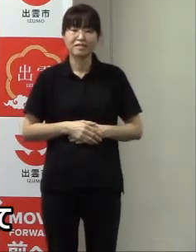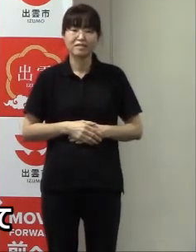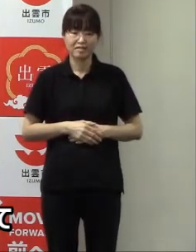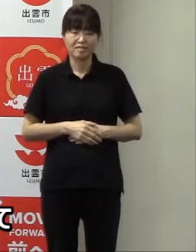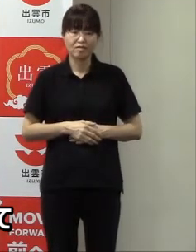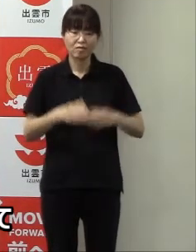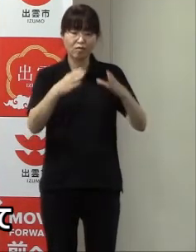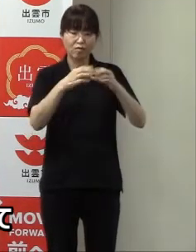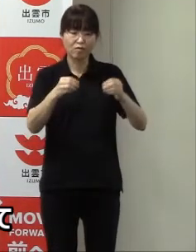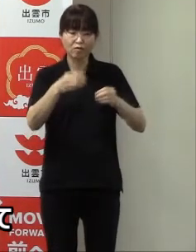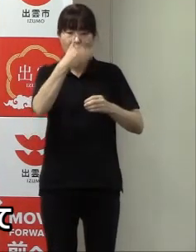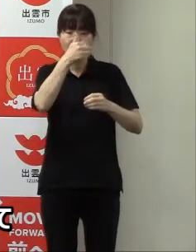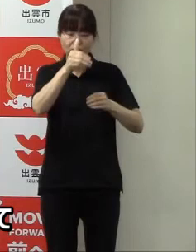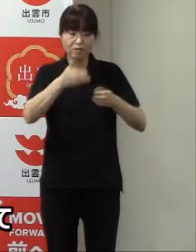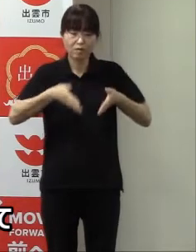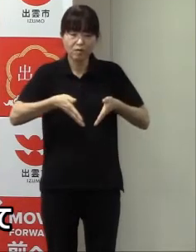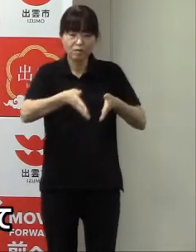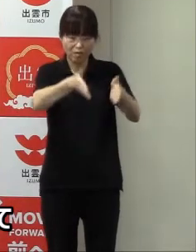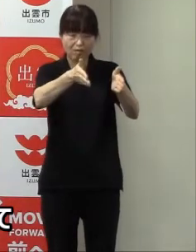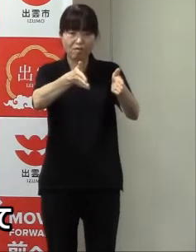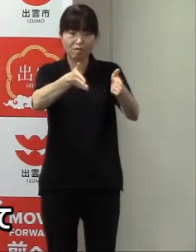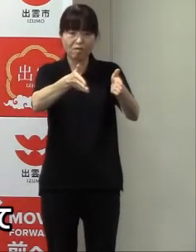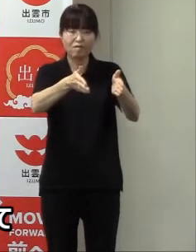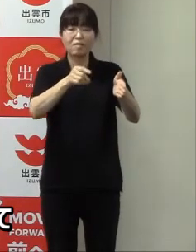模に関して、